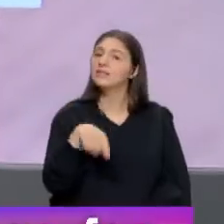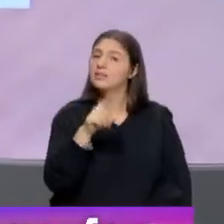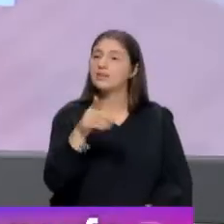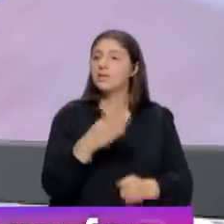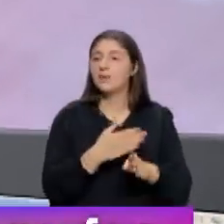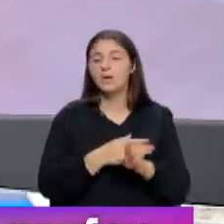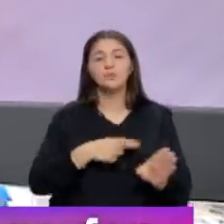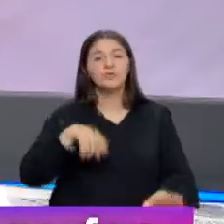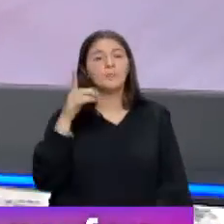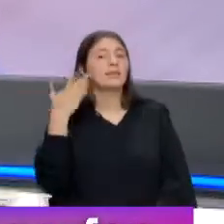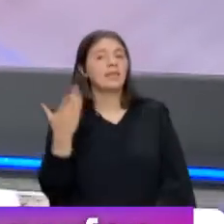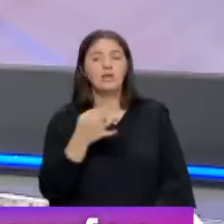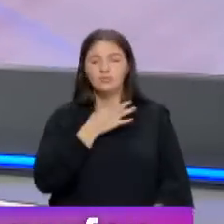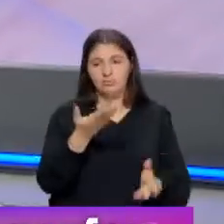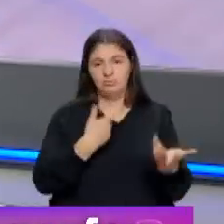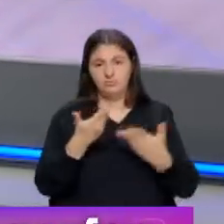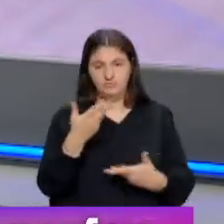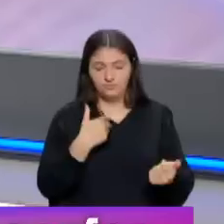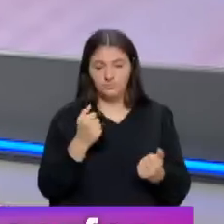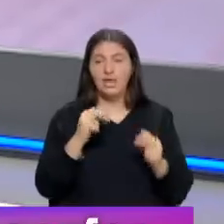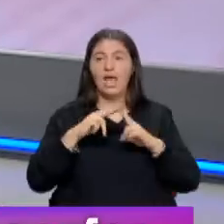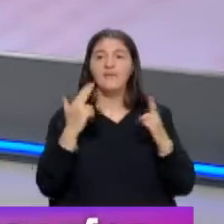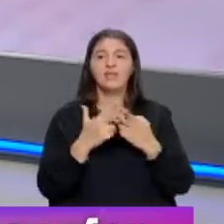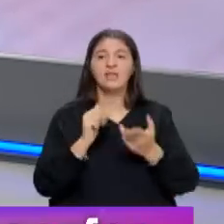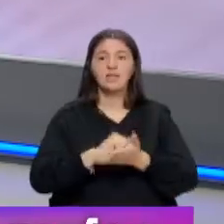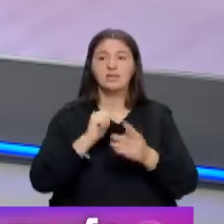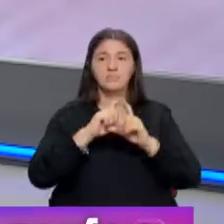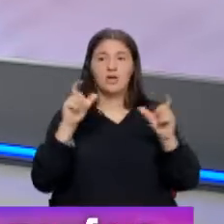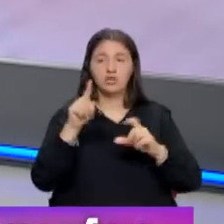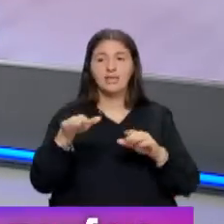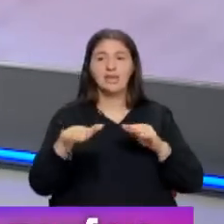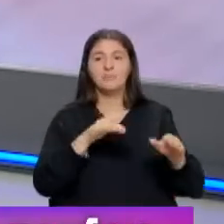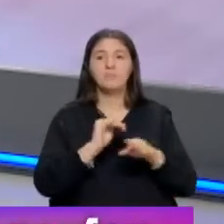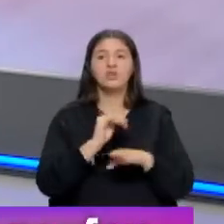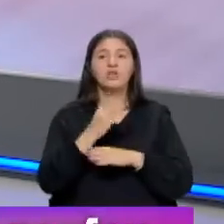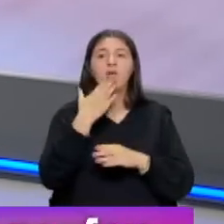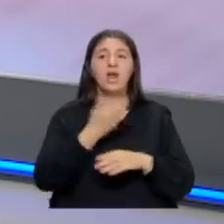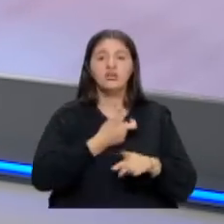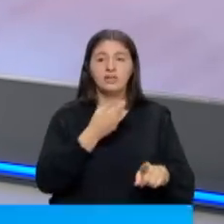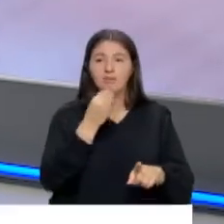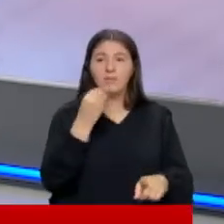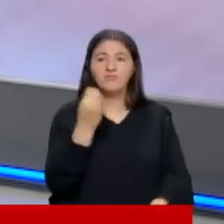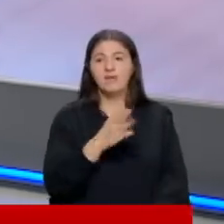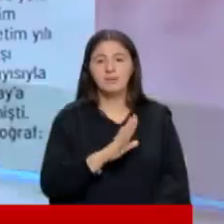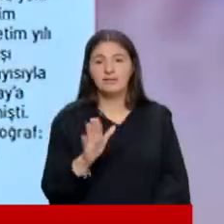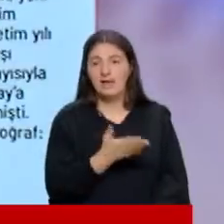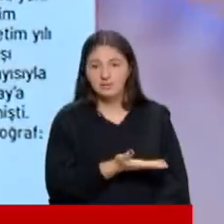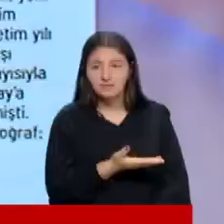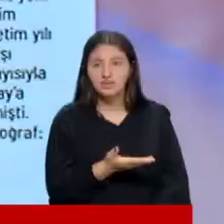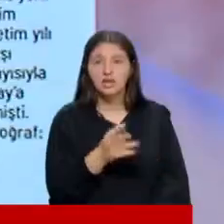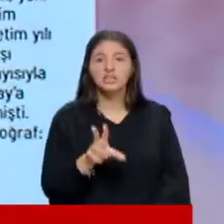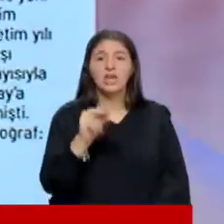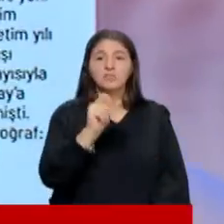sizin memleketin gündemi nedir Lütfen paylaşın Evrensel gazetesi manşeti Depremzede öğrenciye de yemek vermediler